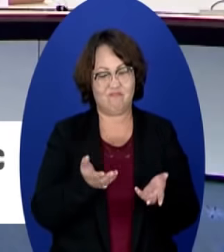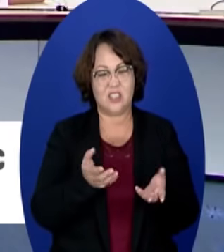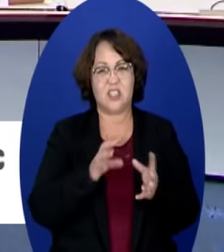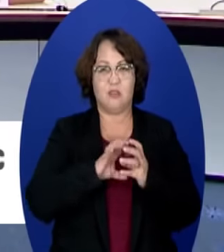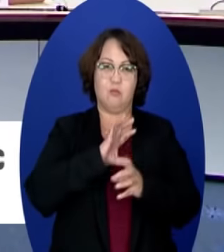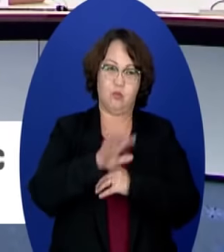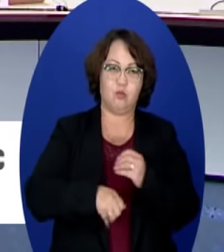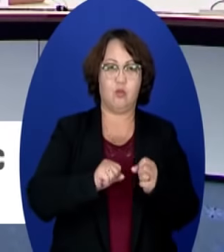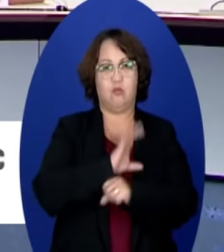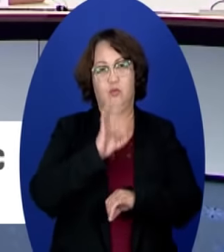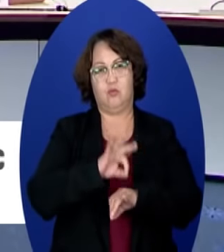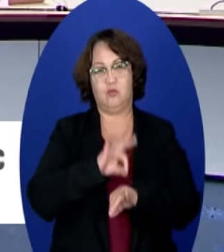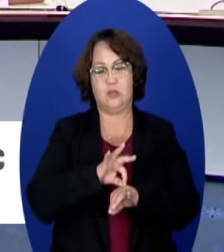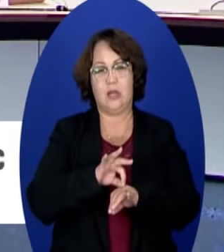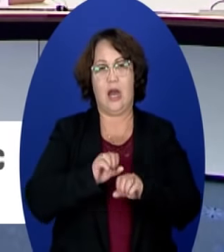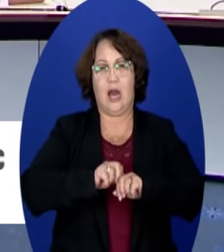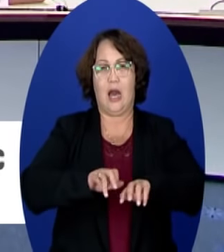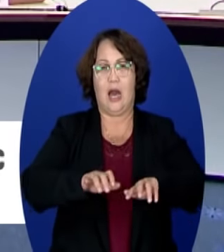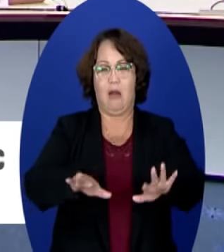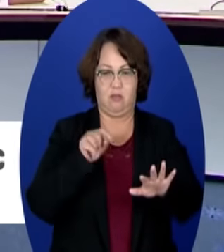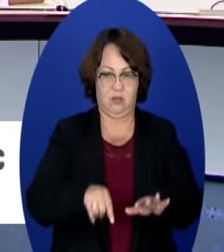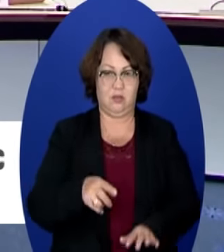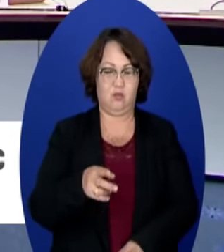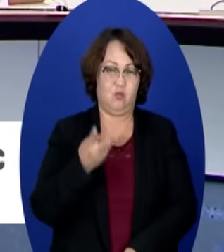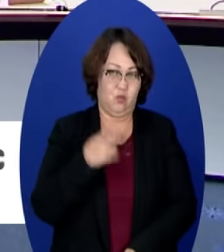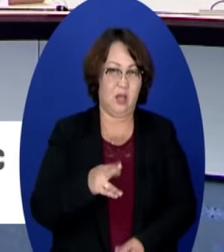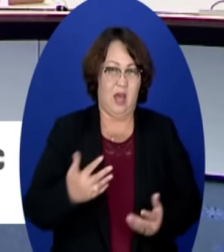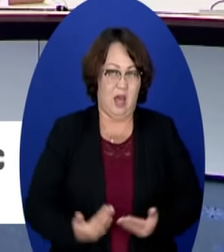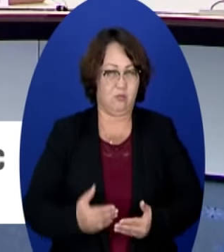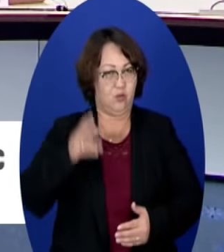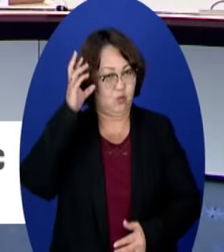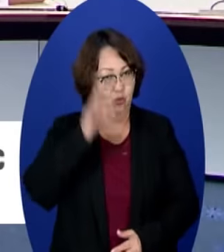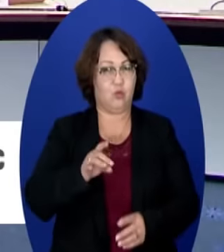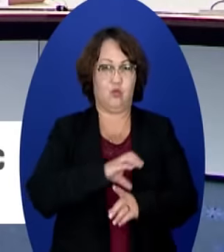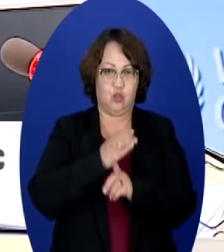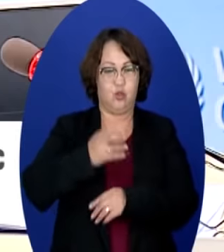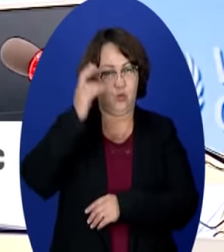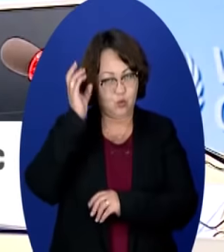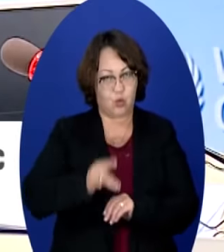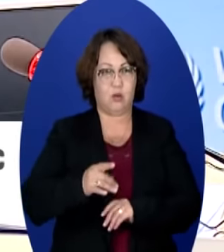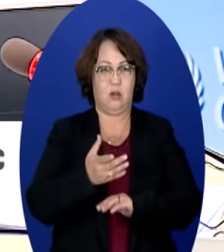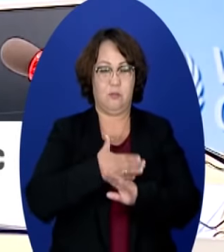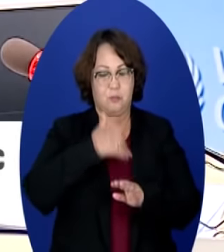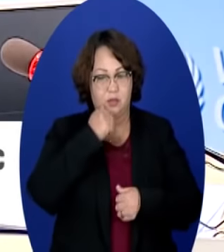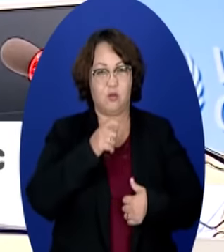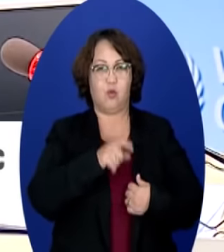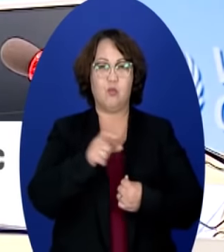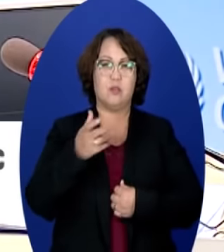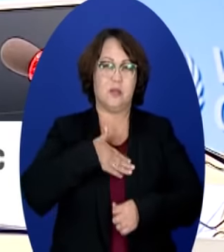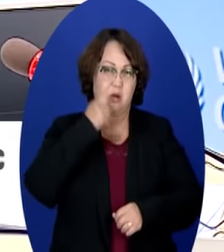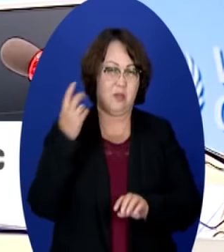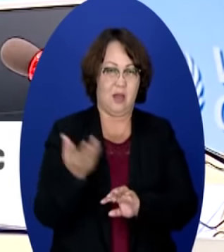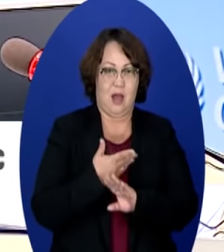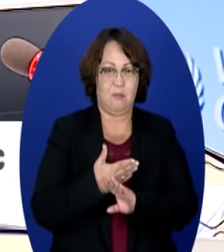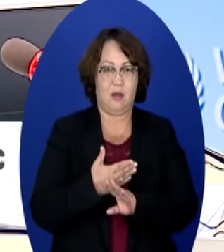өнөөдөр COVID-19 вирусын халдвар тархаж байгаа энэ нөхцөлд амьдарч сурах одоо шаардлагатай байгаагийн дээр өөрийн болоод бусдын эрүүл мэнд амь